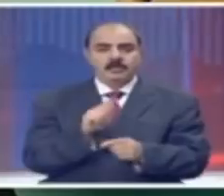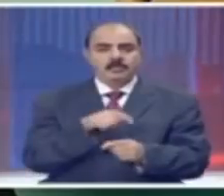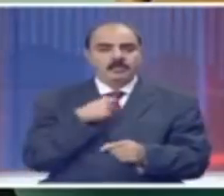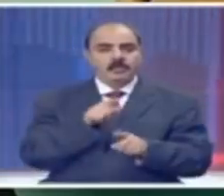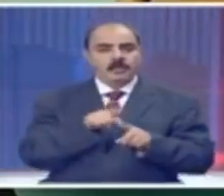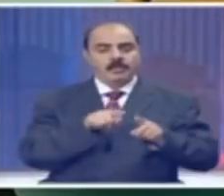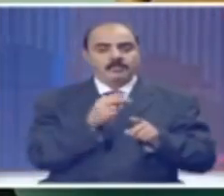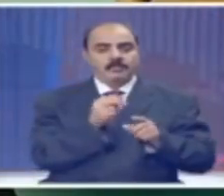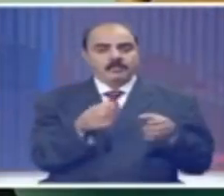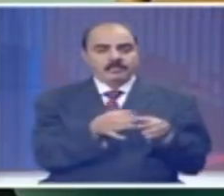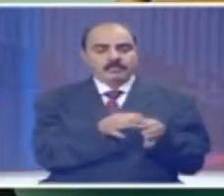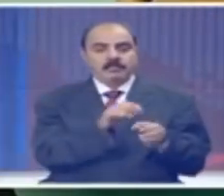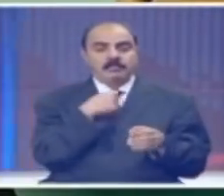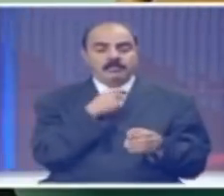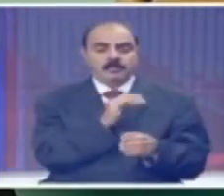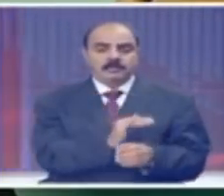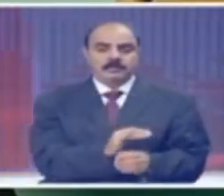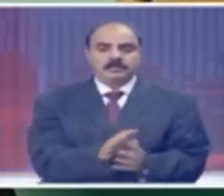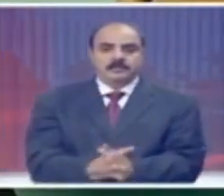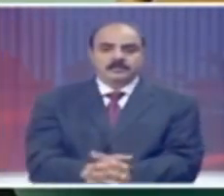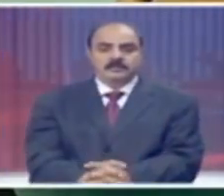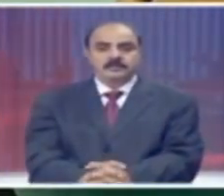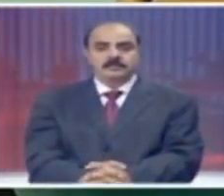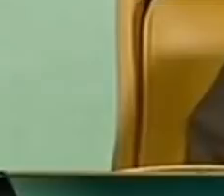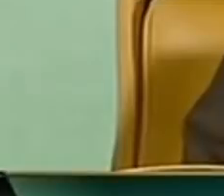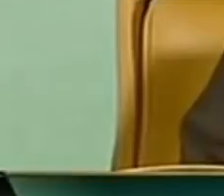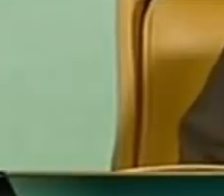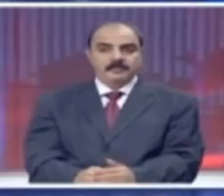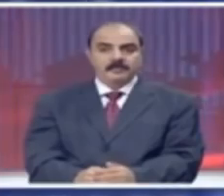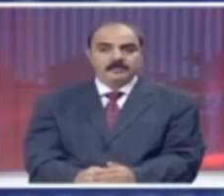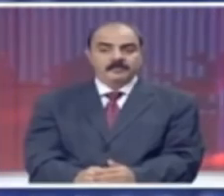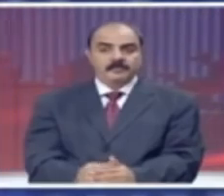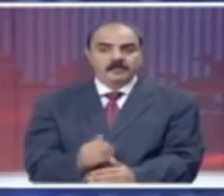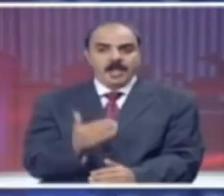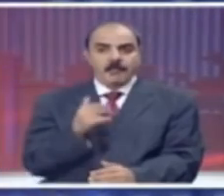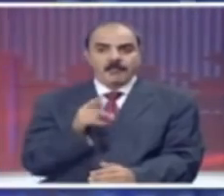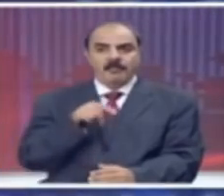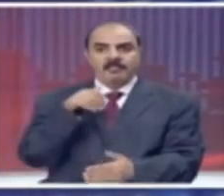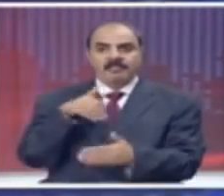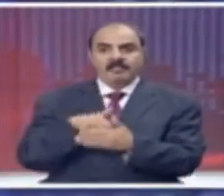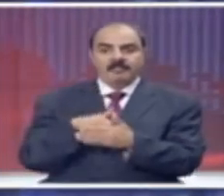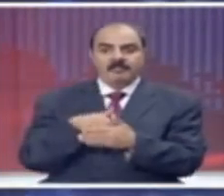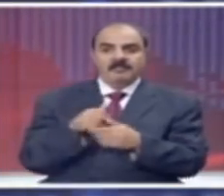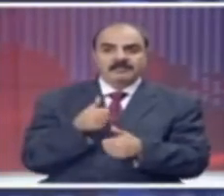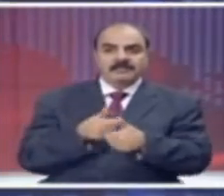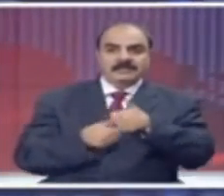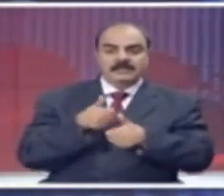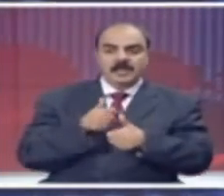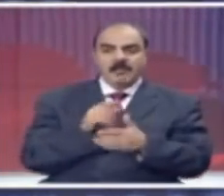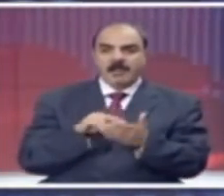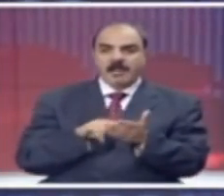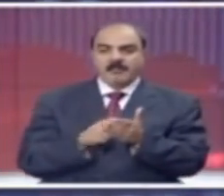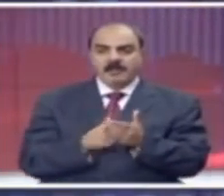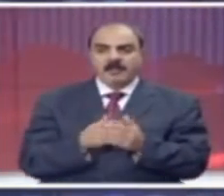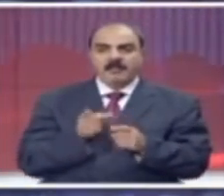صلاحيات رئيس الحكومة في مقابل صلاحيات الرئيس. قبل يوم من انطلاق سباق انتخابات